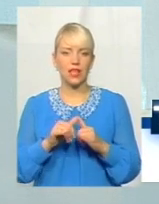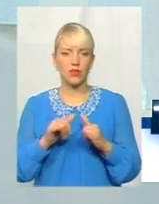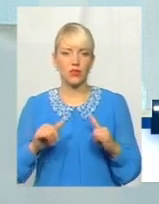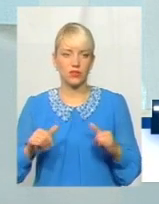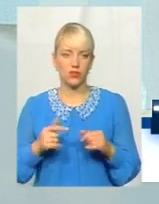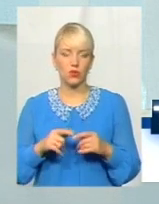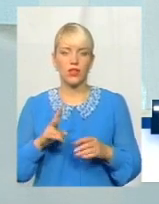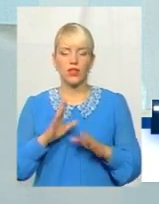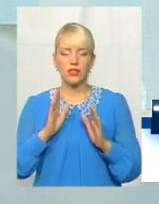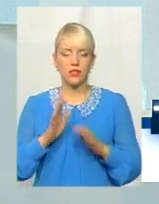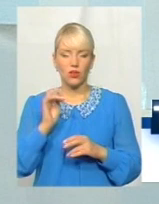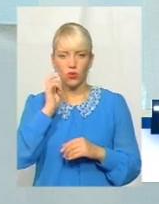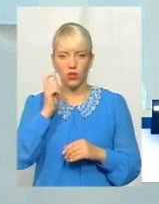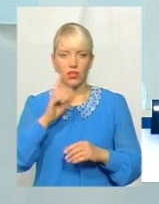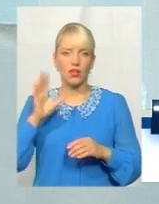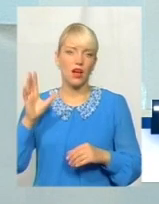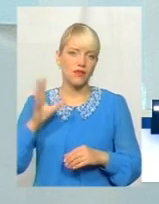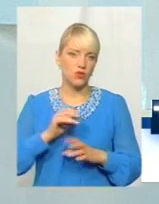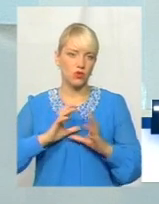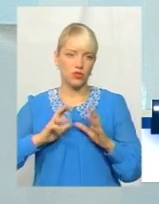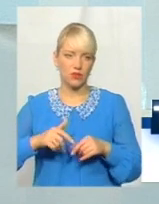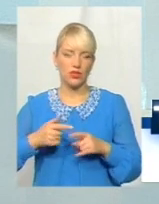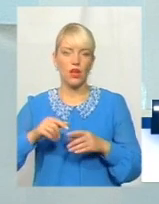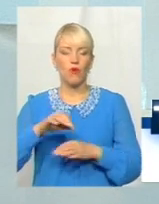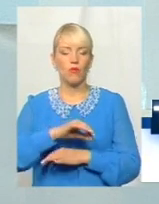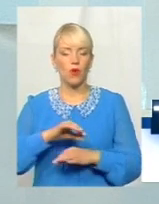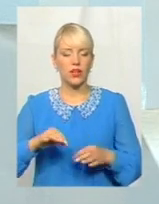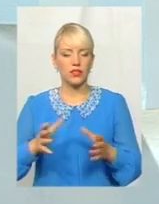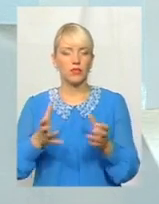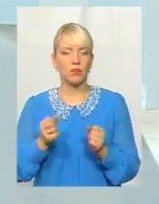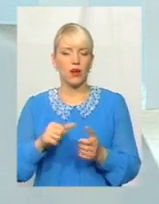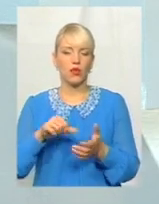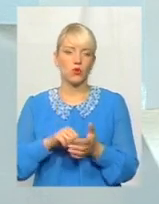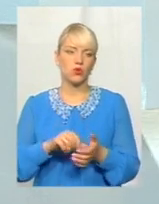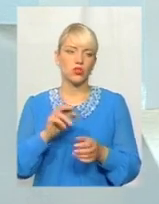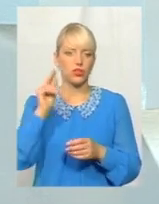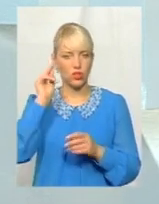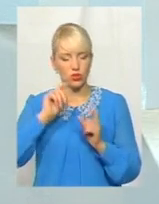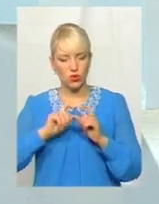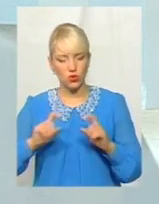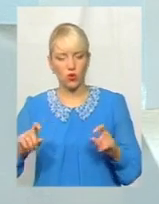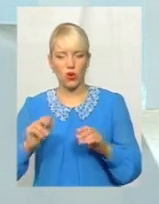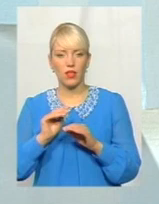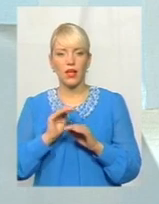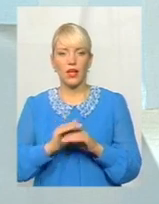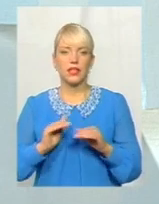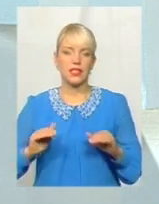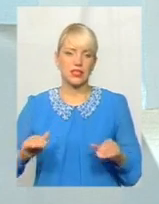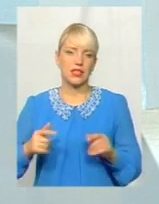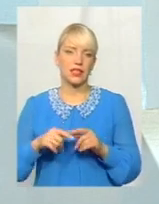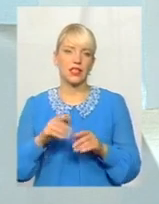розрахований на будь-кого. В проєкті приймали участь школи, дитсадки, бібліотеки, прості